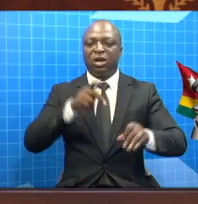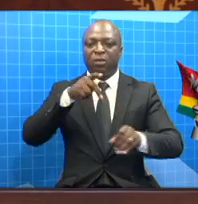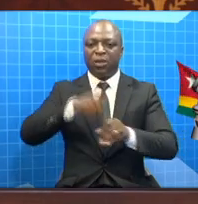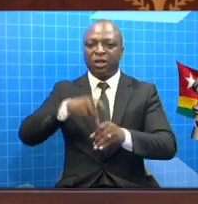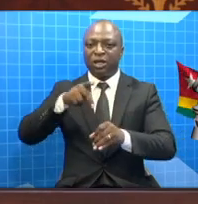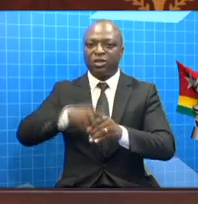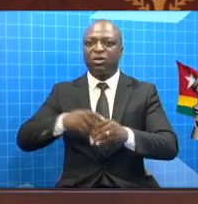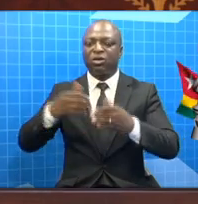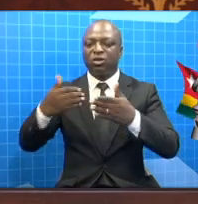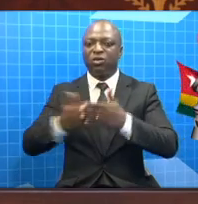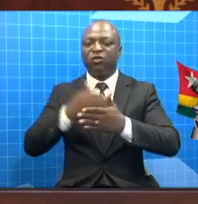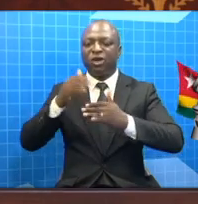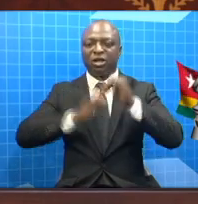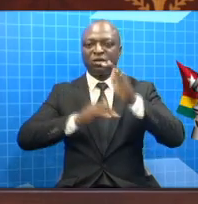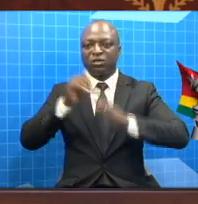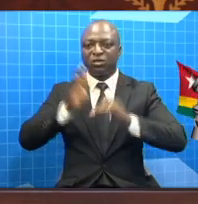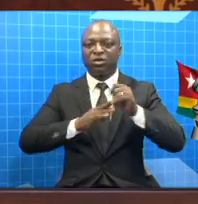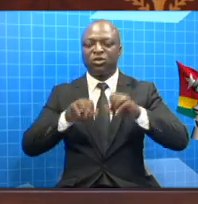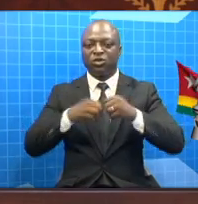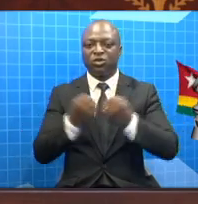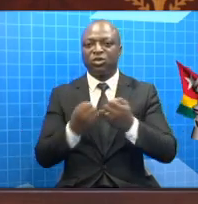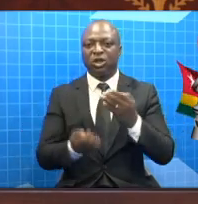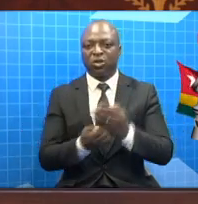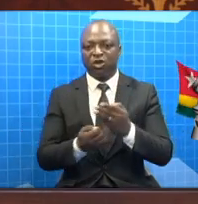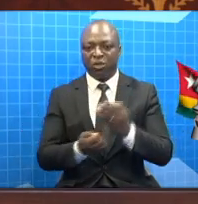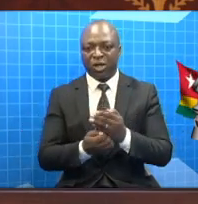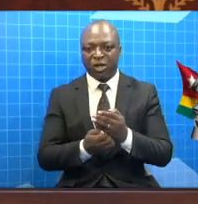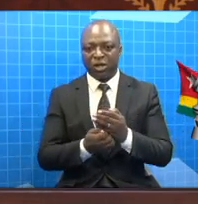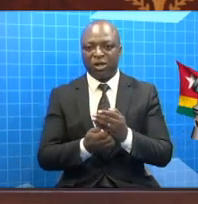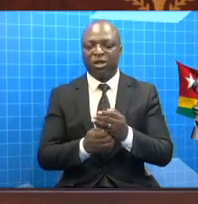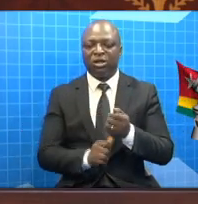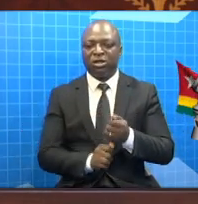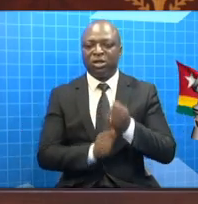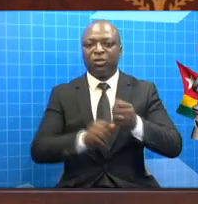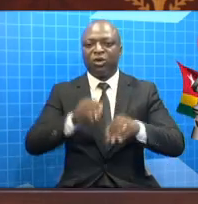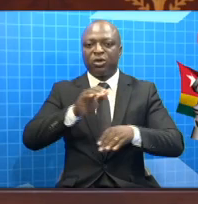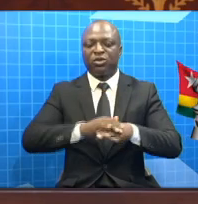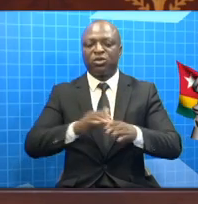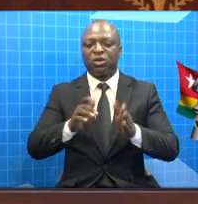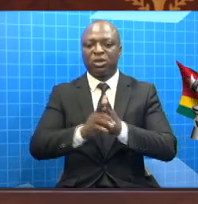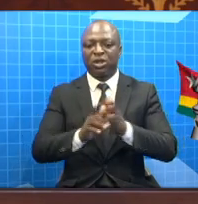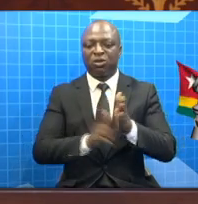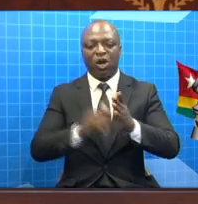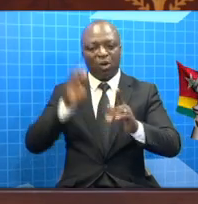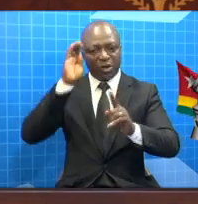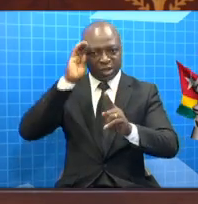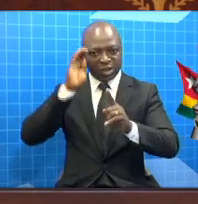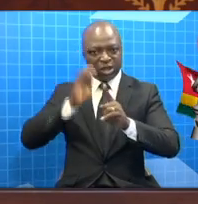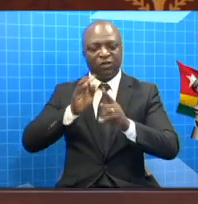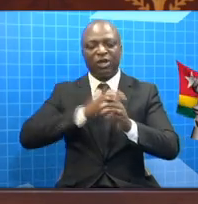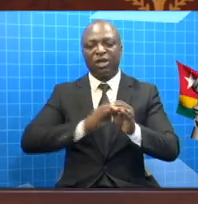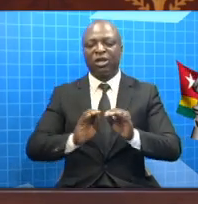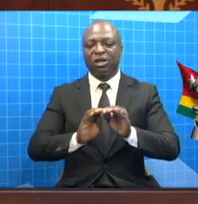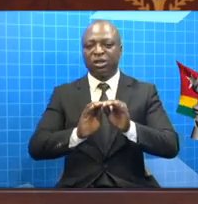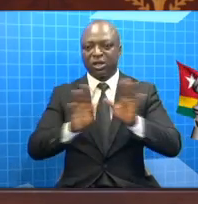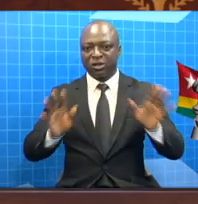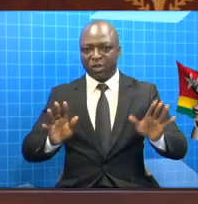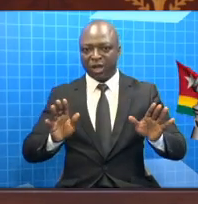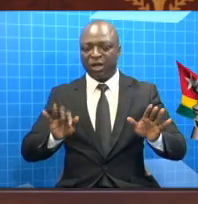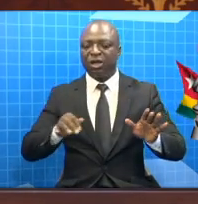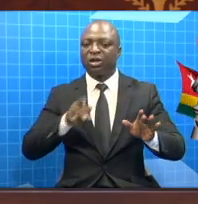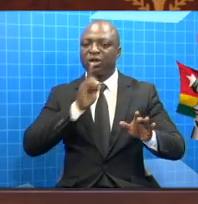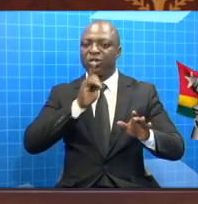L'implantation de nouvelles infrastructures socio-économiques s'appuiera sur des critères objectifs et transparents qui